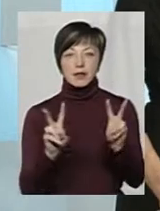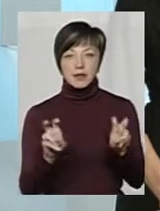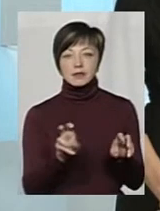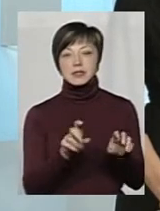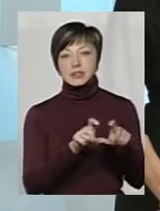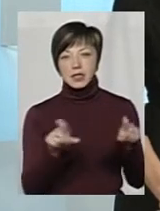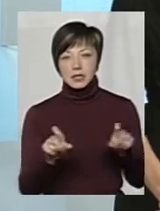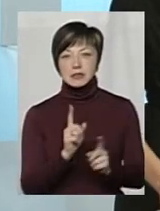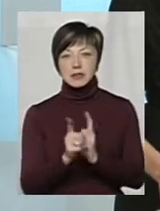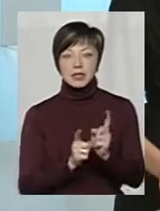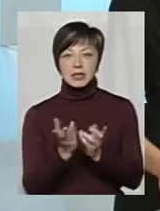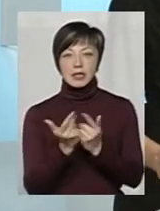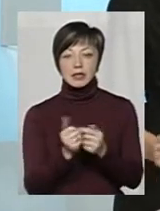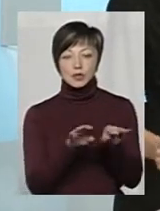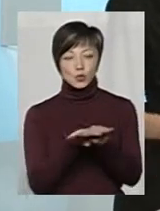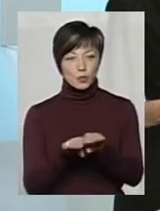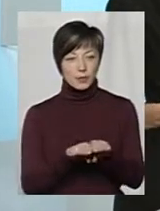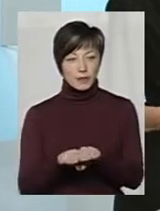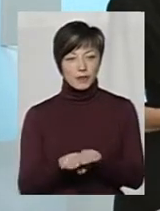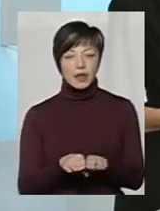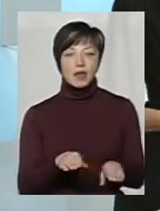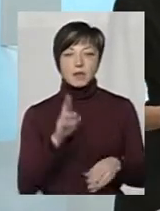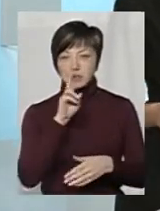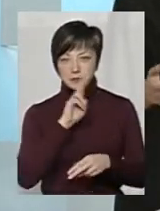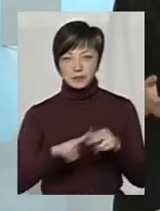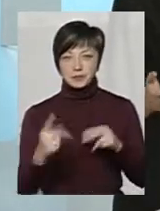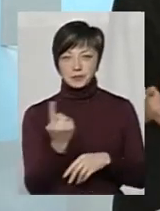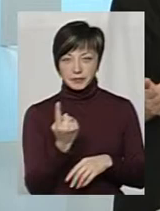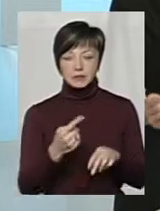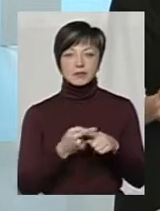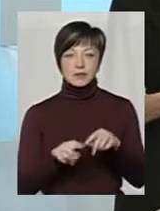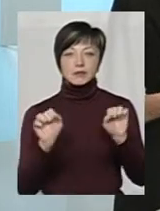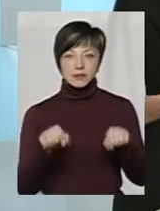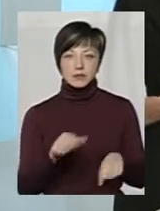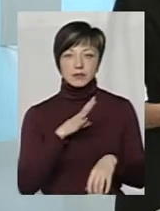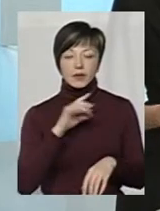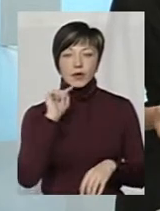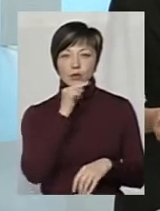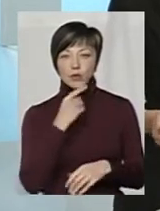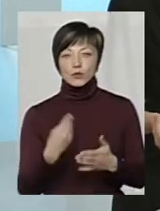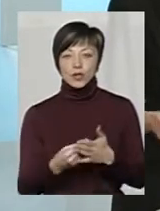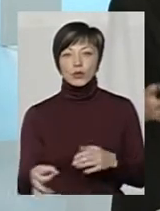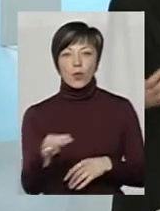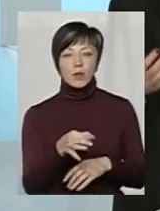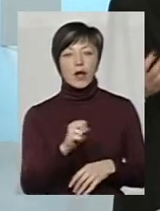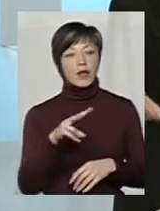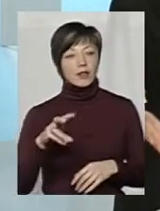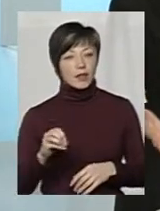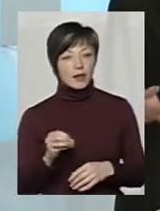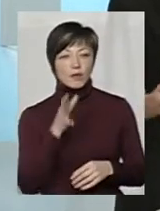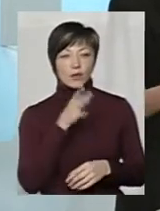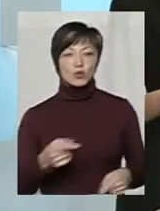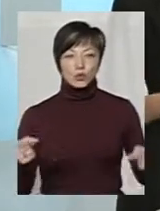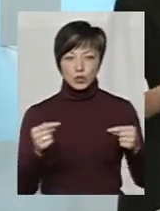закладу змінилась і кількість ступенів, не стало першого. Це могло стати певною економією для бюджету області, але